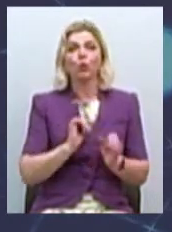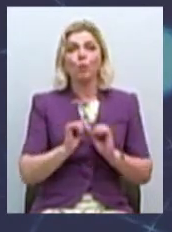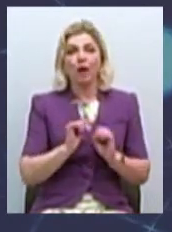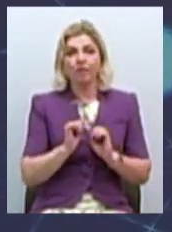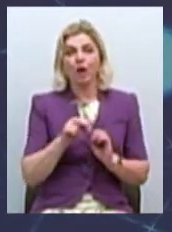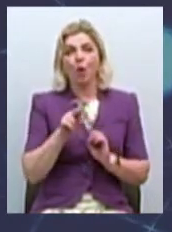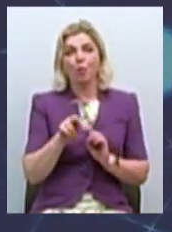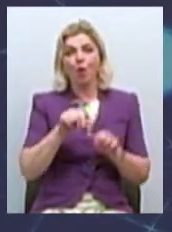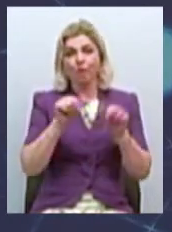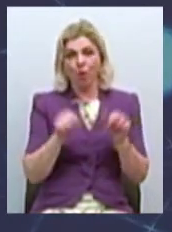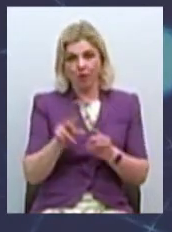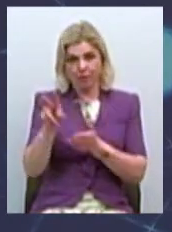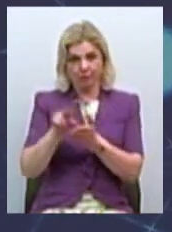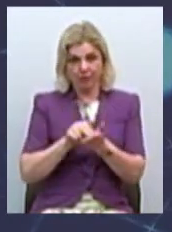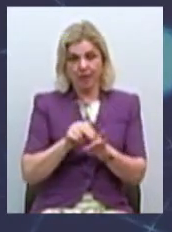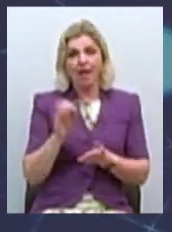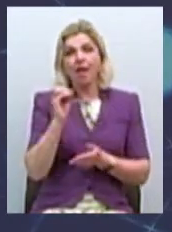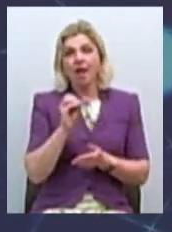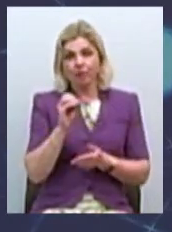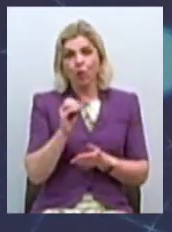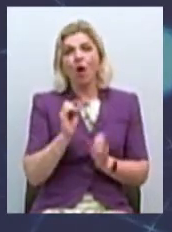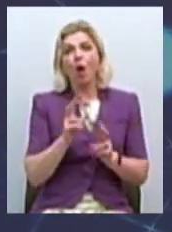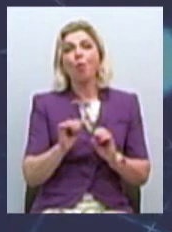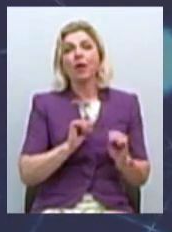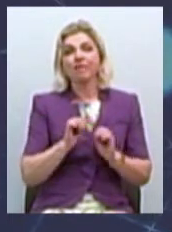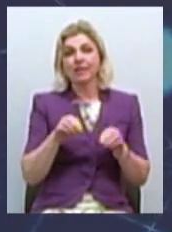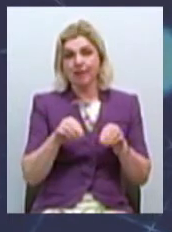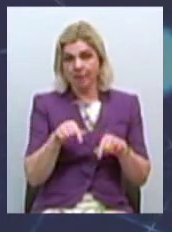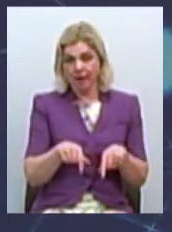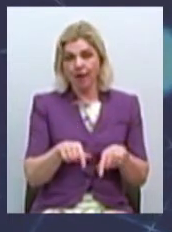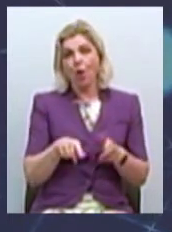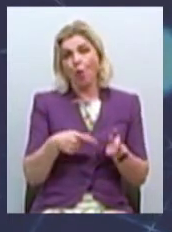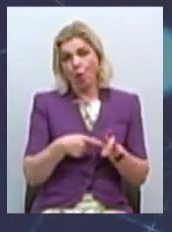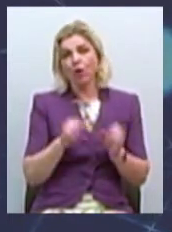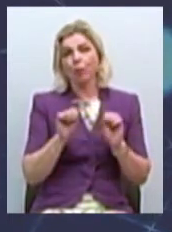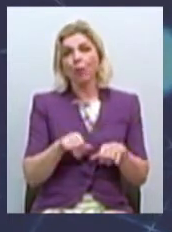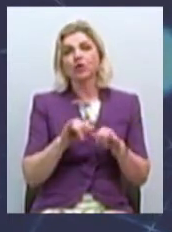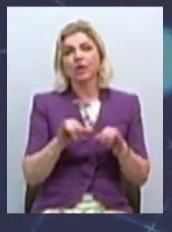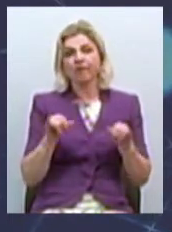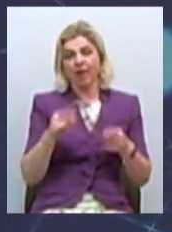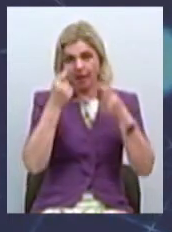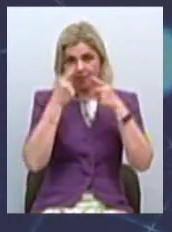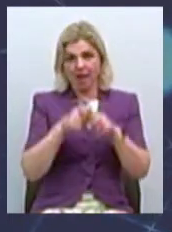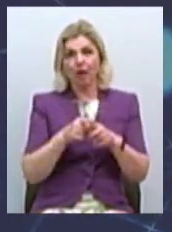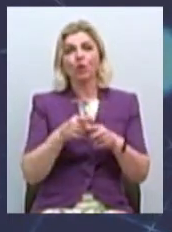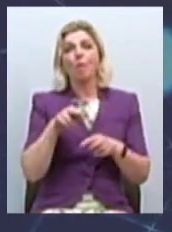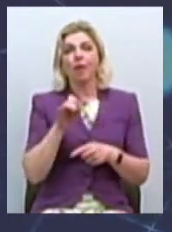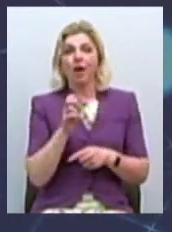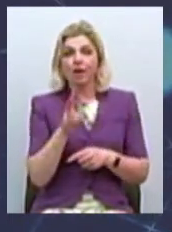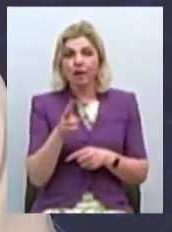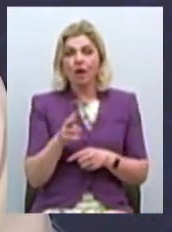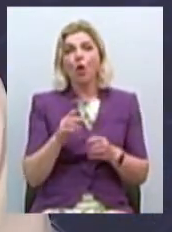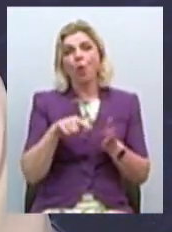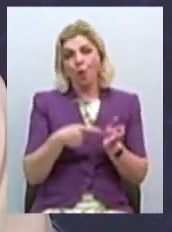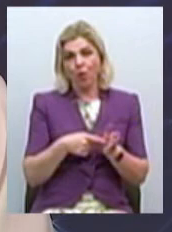модели лендлорд, управителем, так сказать, земли, город сможет развивать там технопарк, город сможет